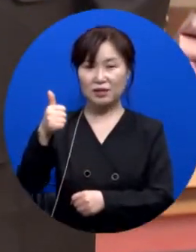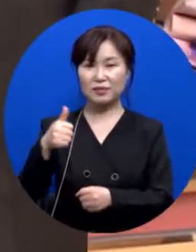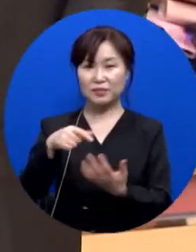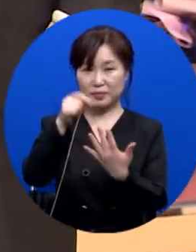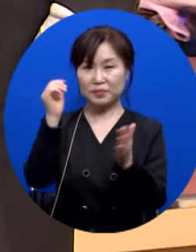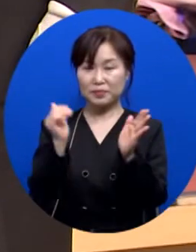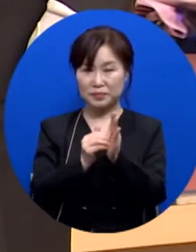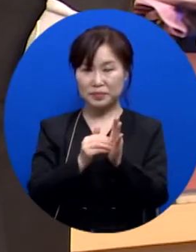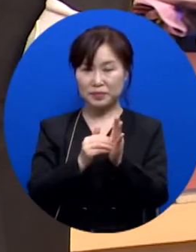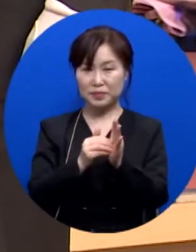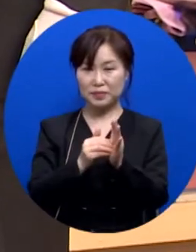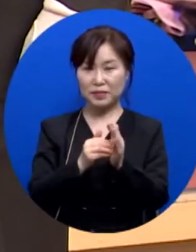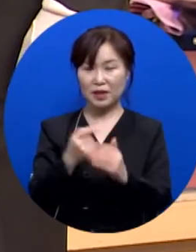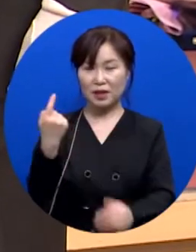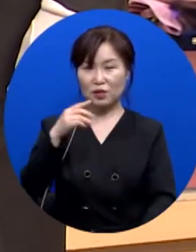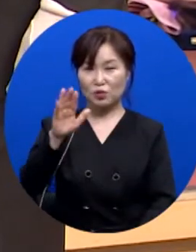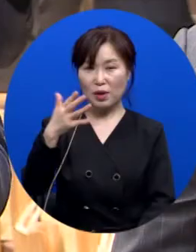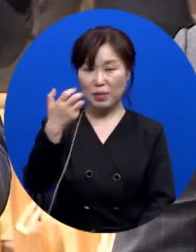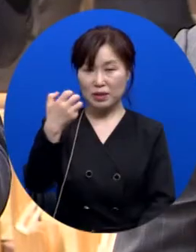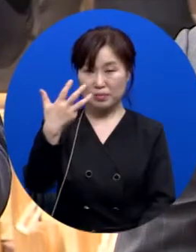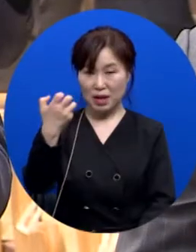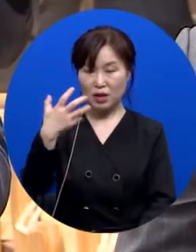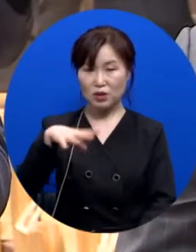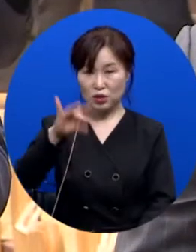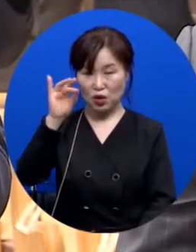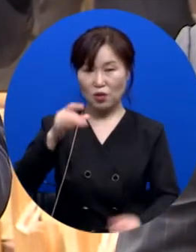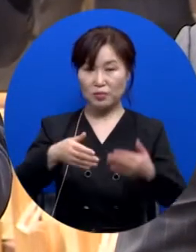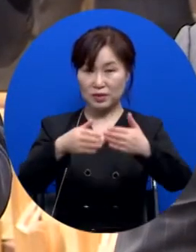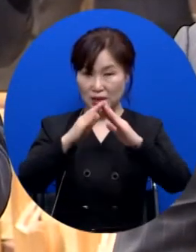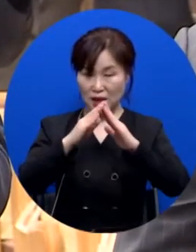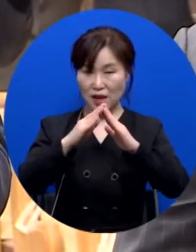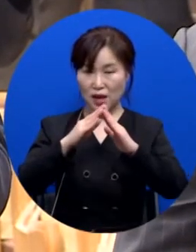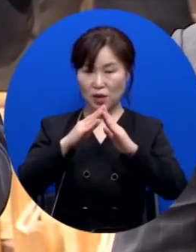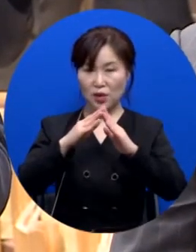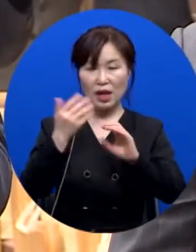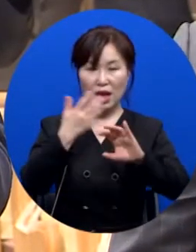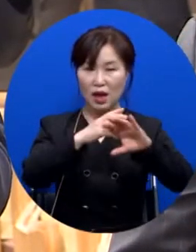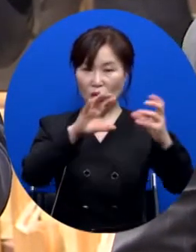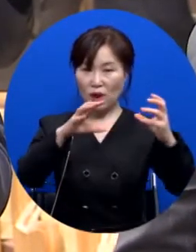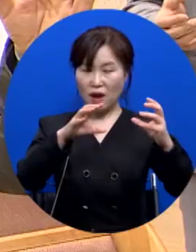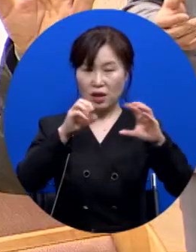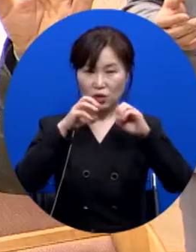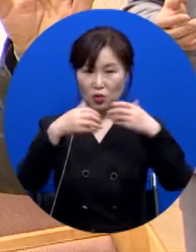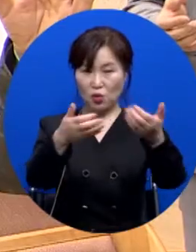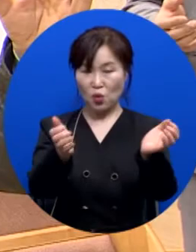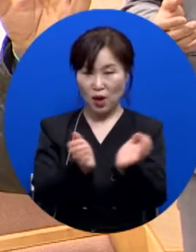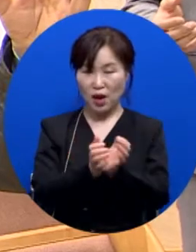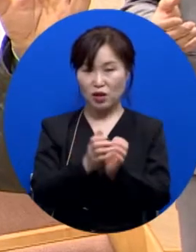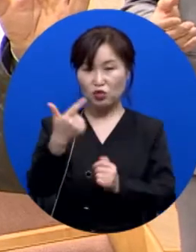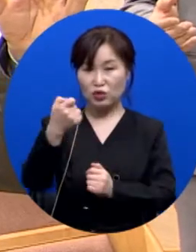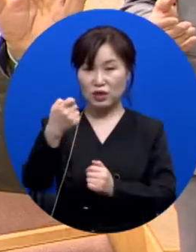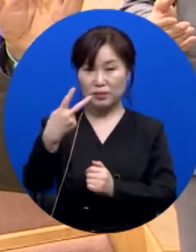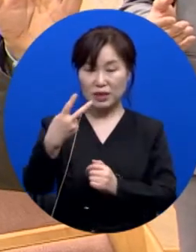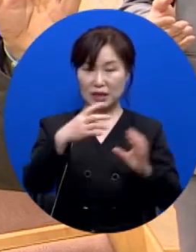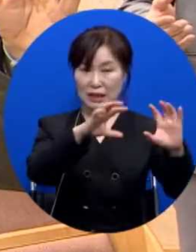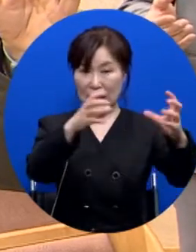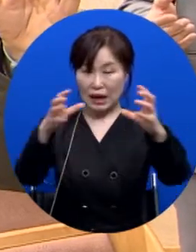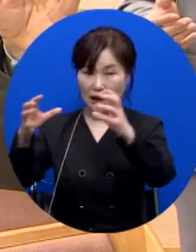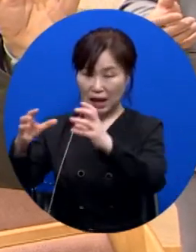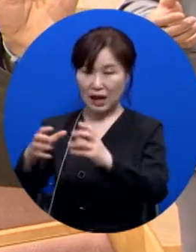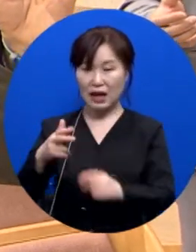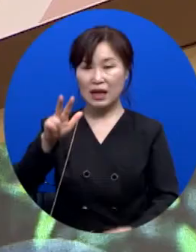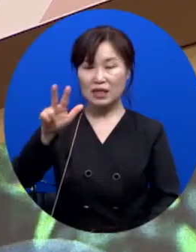1988년 3월 14일 창립된 기독교 한국 침략 해외 선교회 는 전세계 62 개 국의 선교사